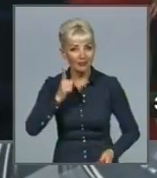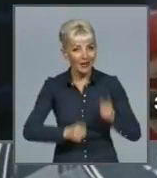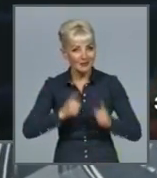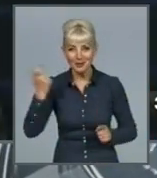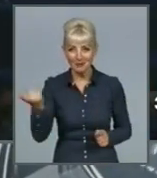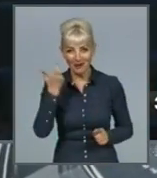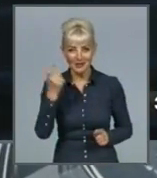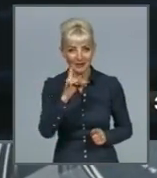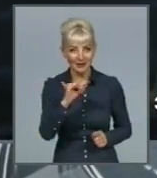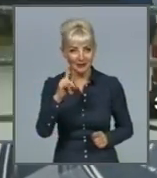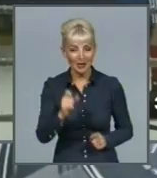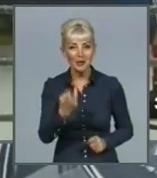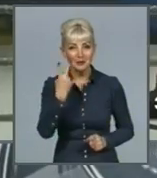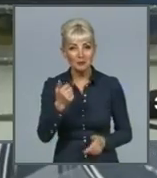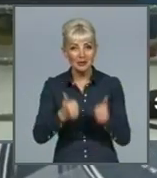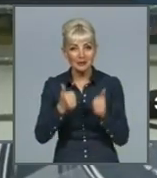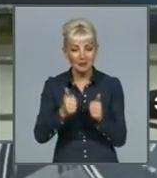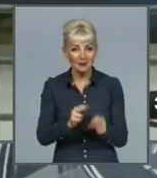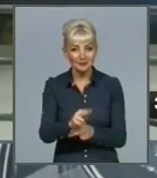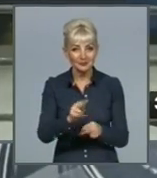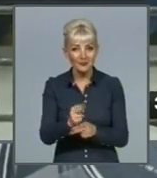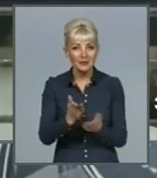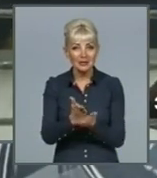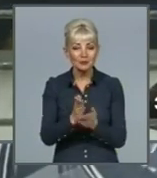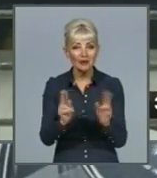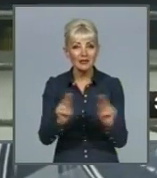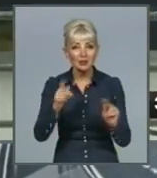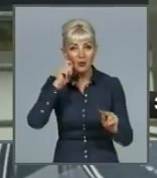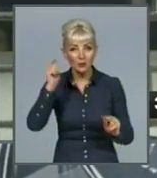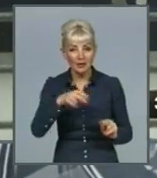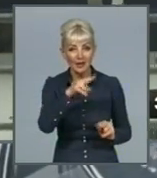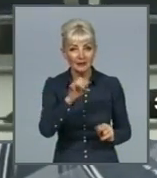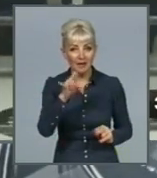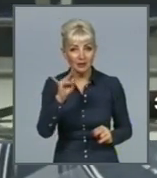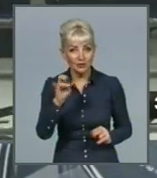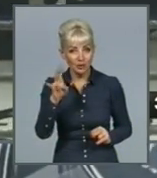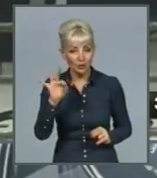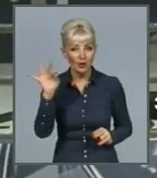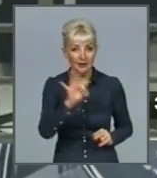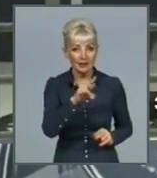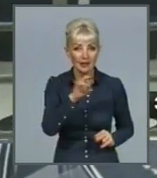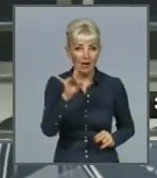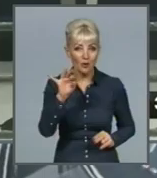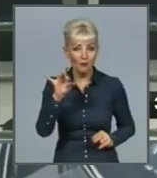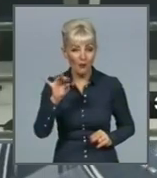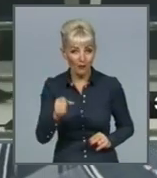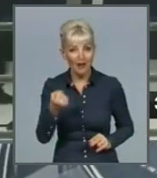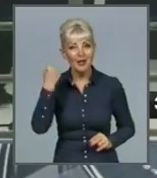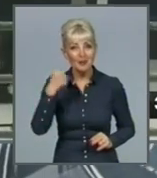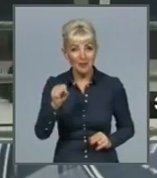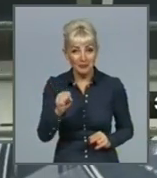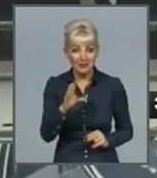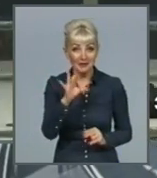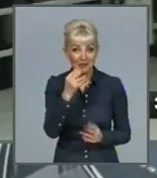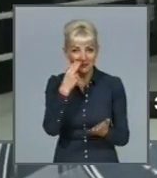2 соперниками подшефный заслуженного тренера Украины Сергея Данильченко и Виталия Ярового расправился ввиду явного преимущества.